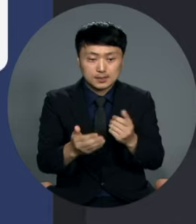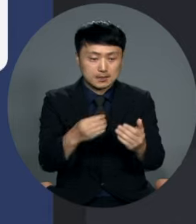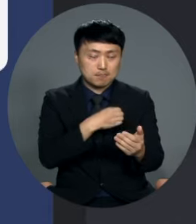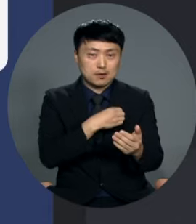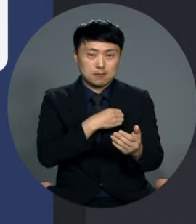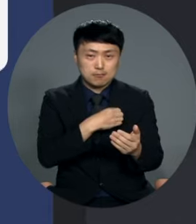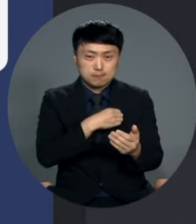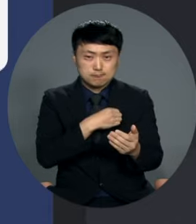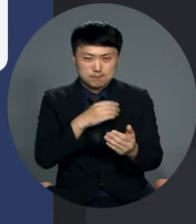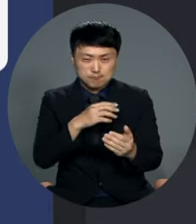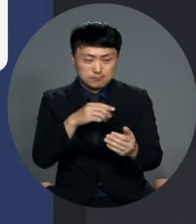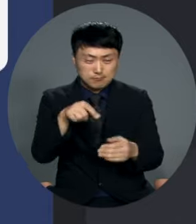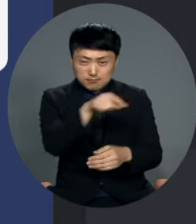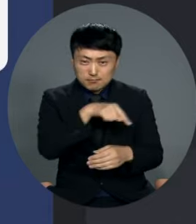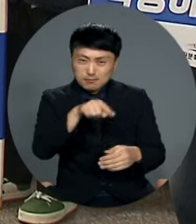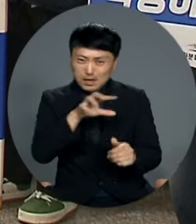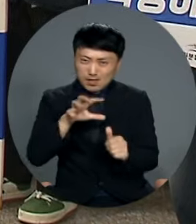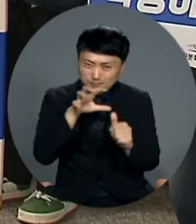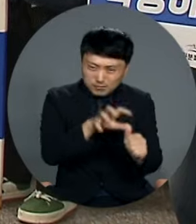압박했다고 노조는 주장했습니다.